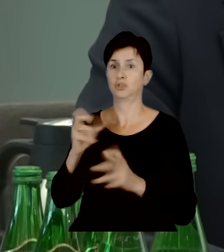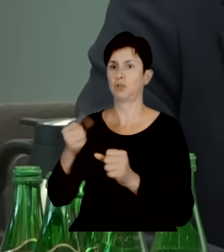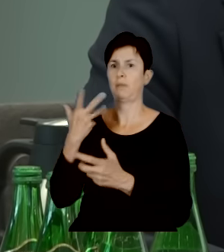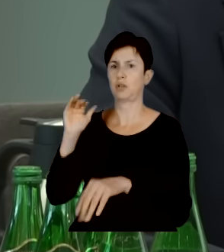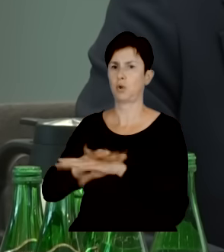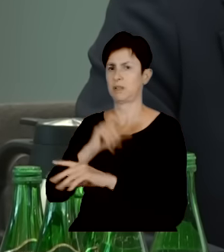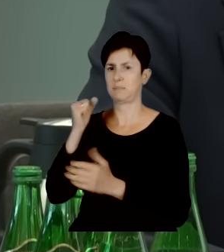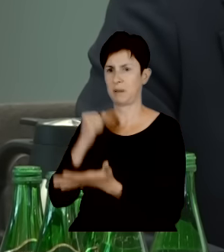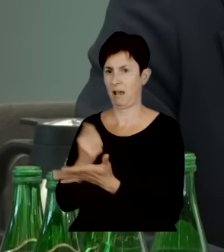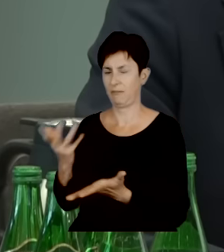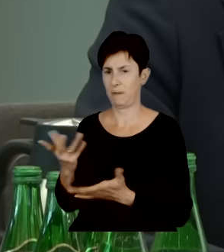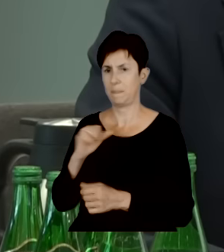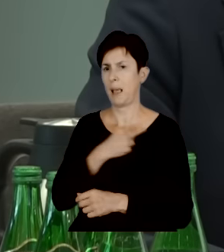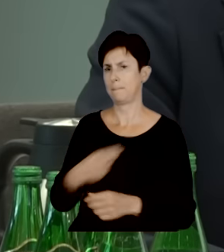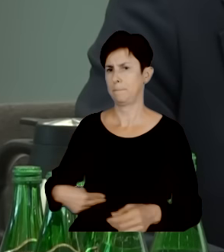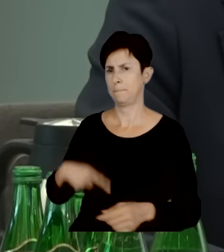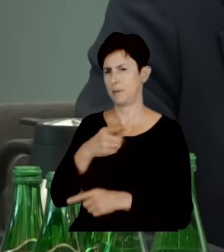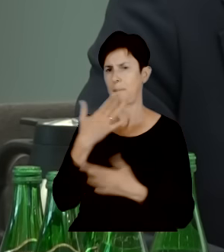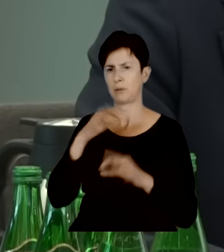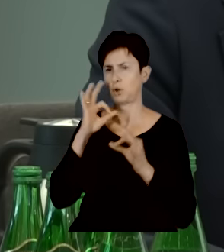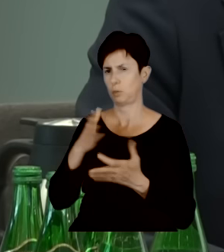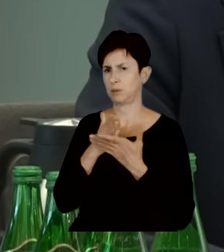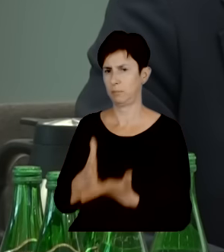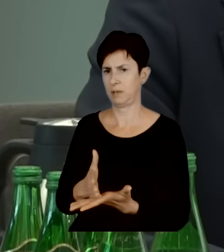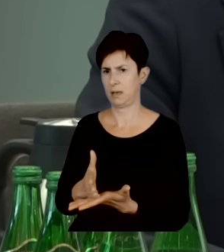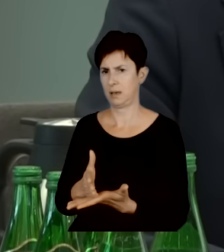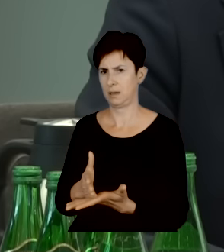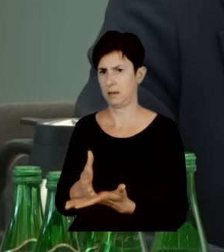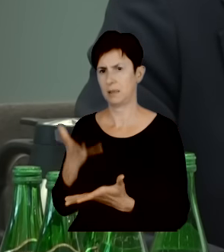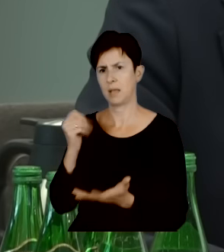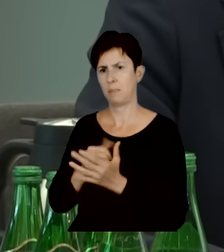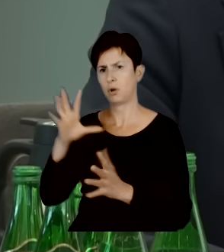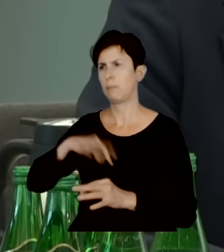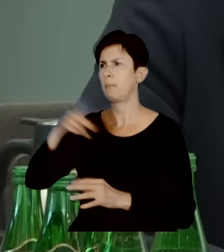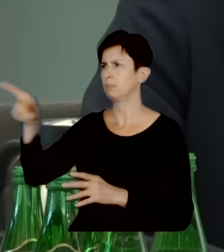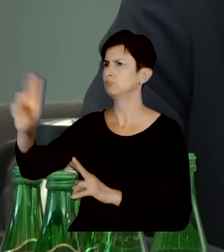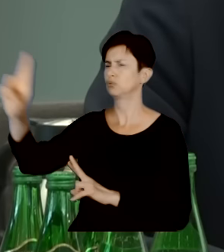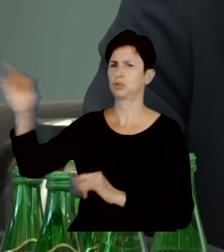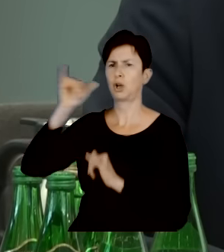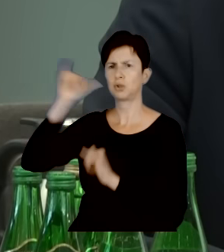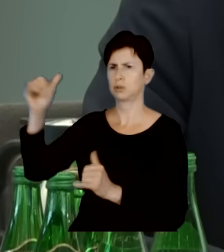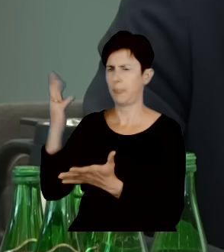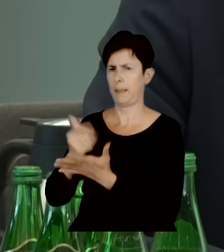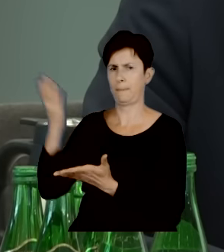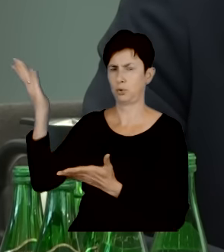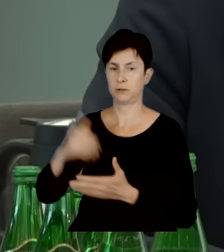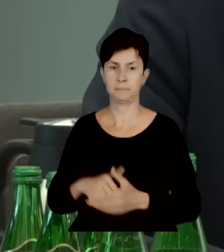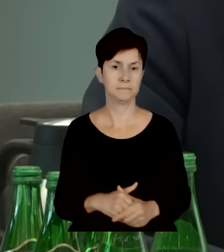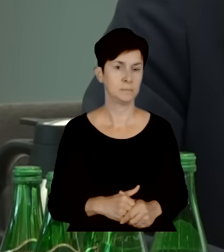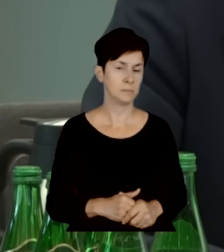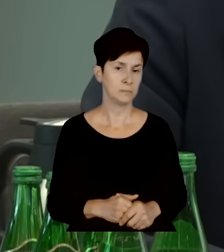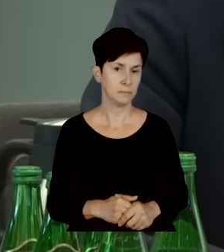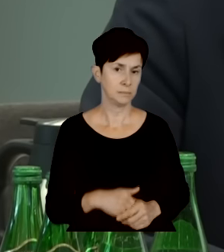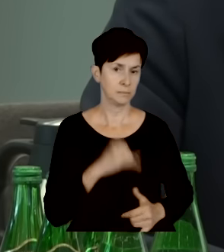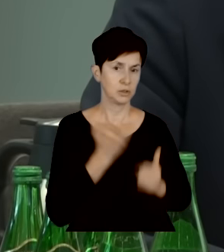pan premier sobie świetnie radzi nie musi pan krzyczeć Naprawdę jeżeli jeżeli